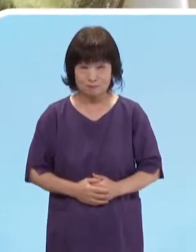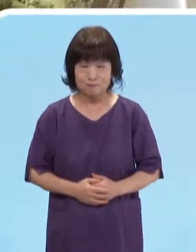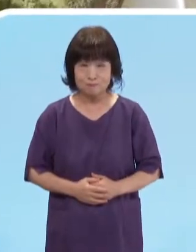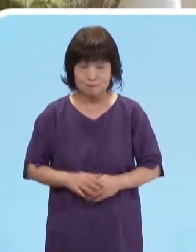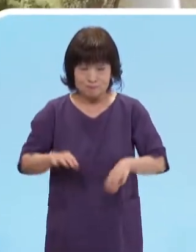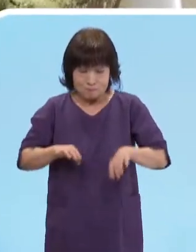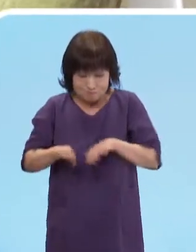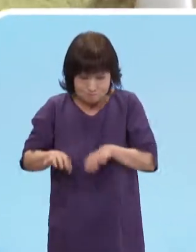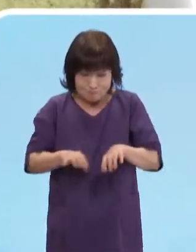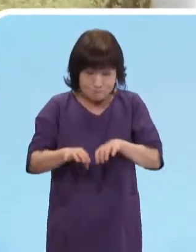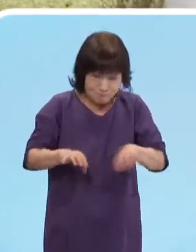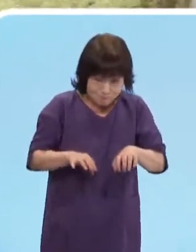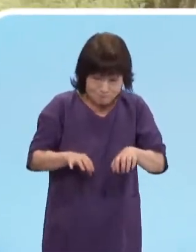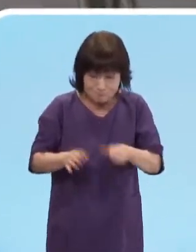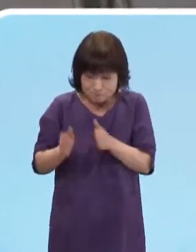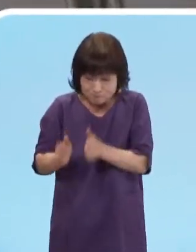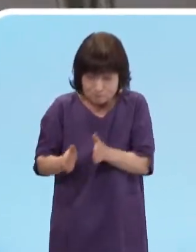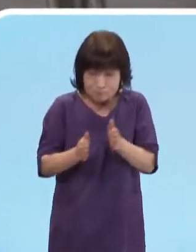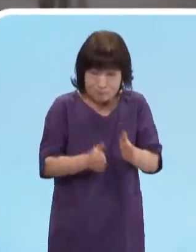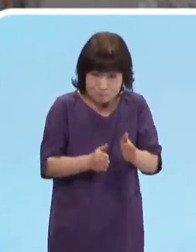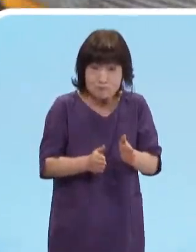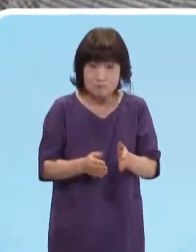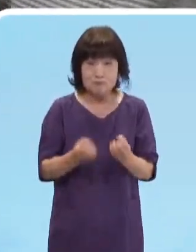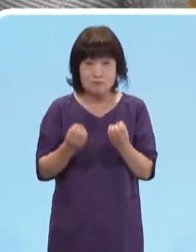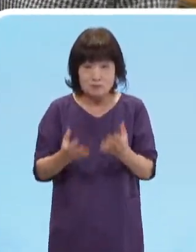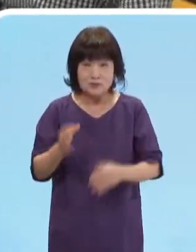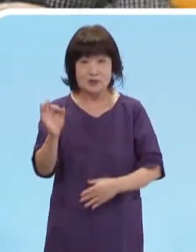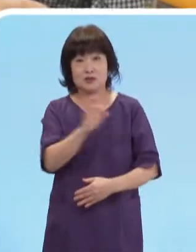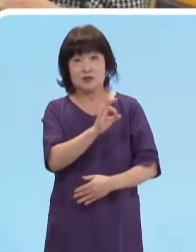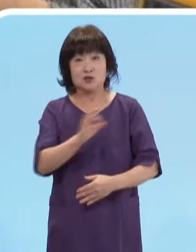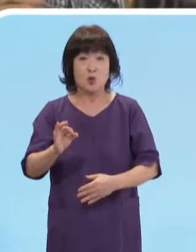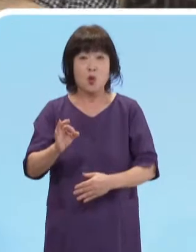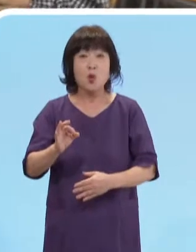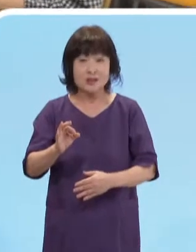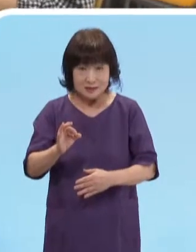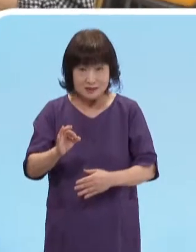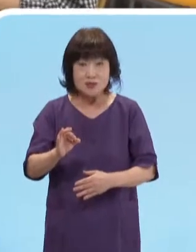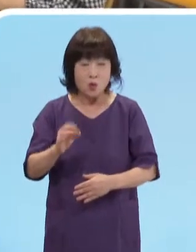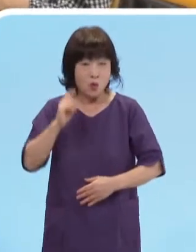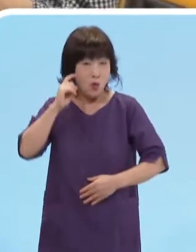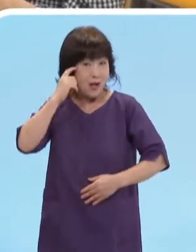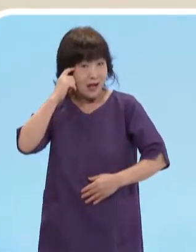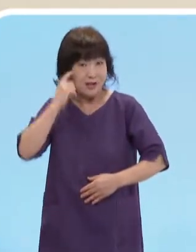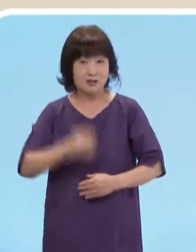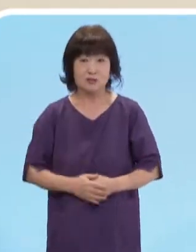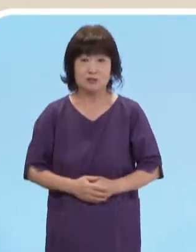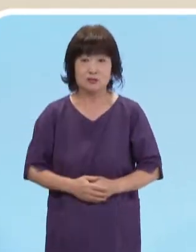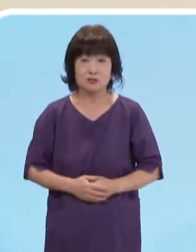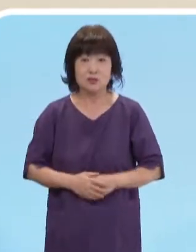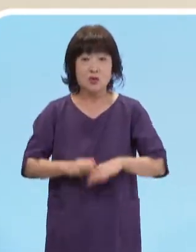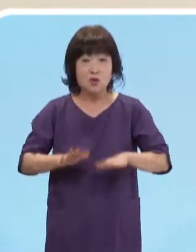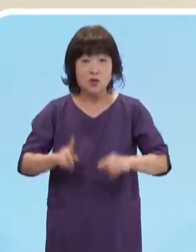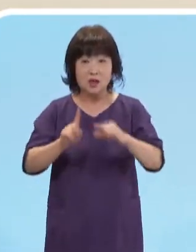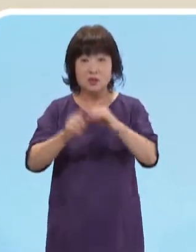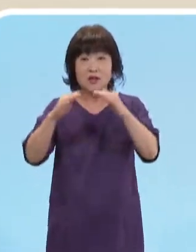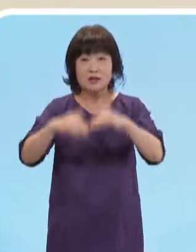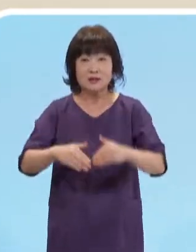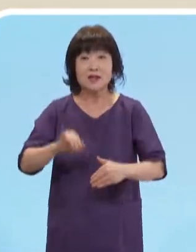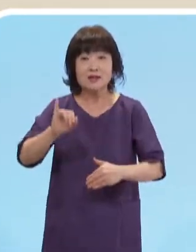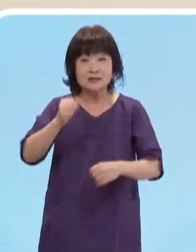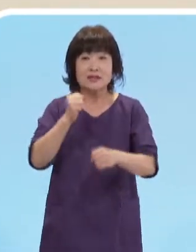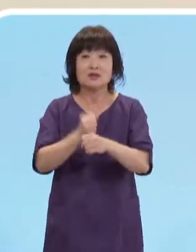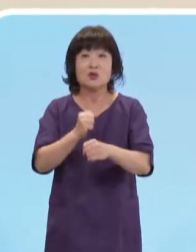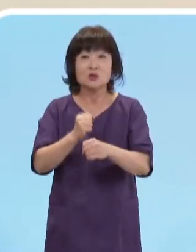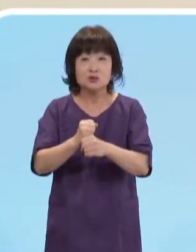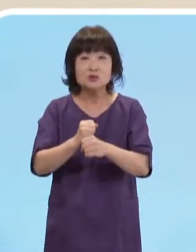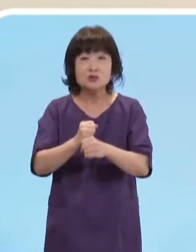忙しい合間を縫いながら新メニューの開発も。この日は中谷さんが作った山田錦の米粉